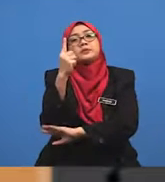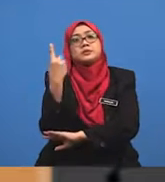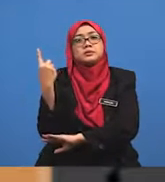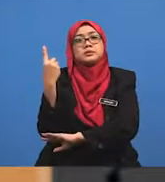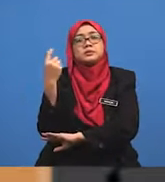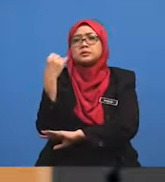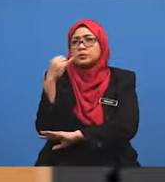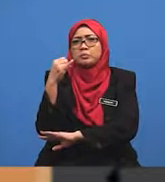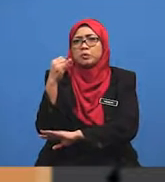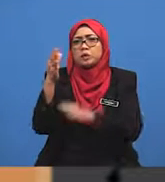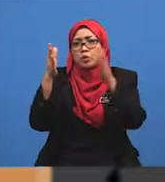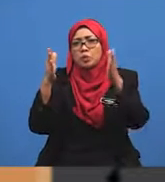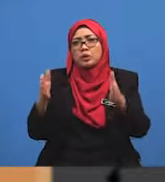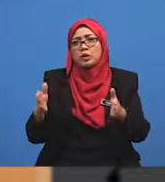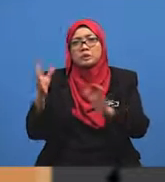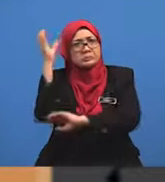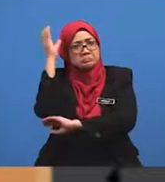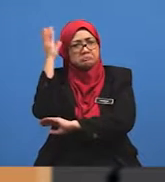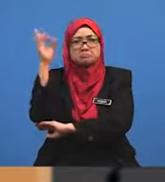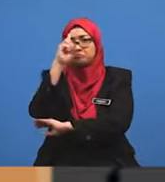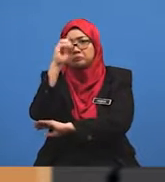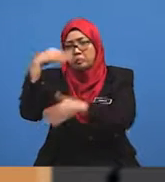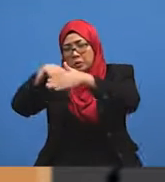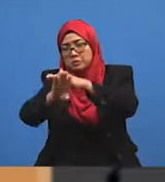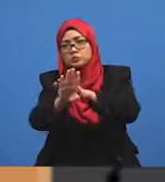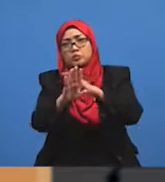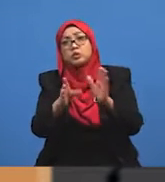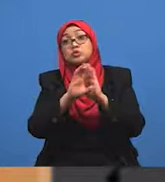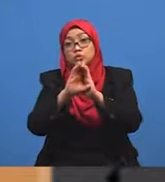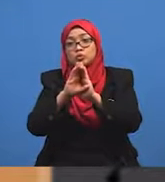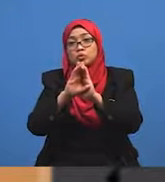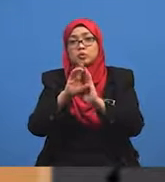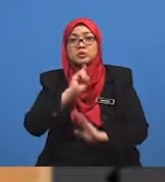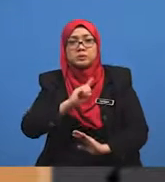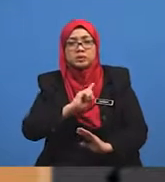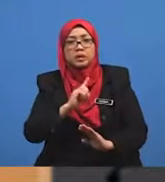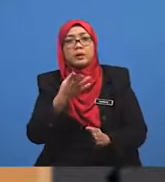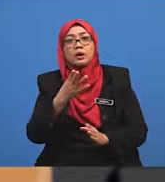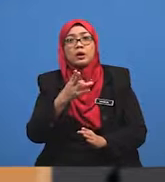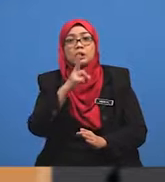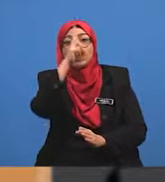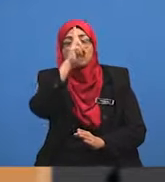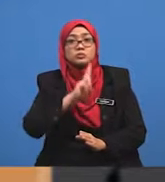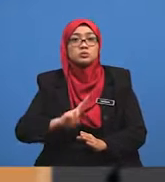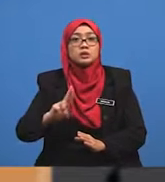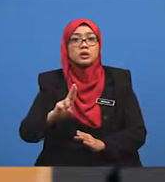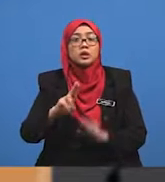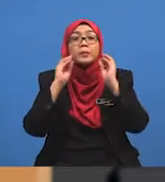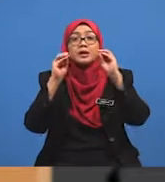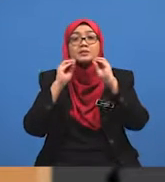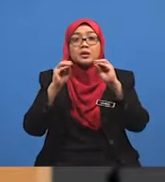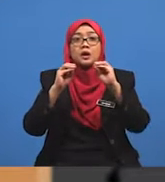ini. Antara contoh pekerjaan yang berkait rapat dengan agama Islam adalah ustaz, contohnya